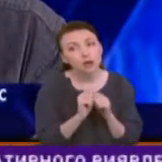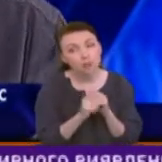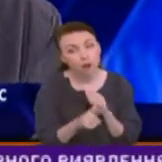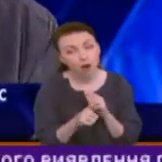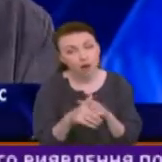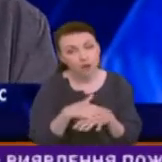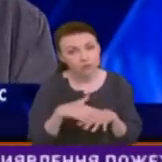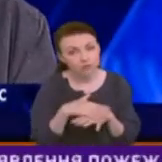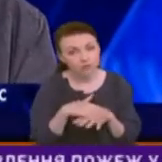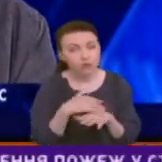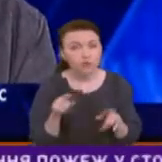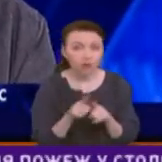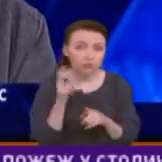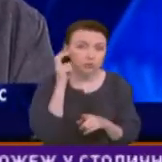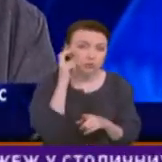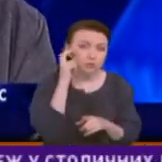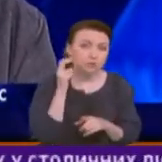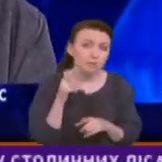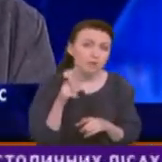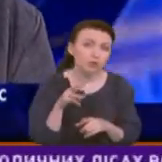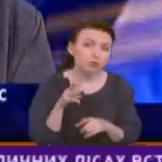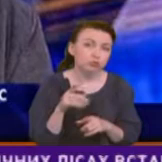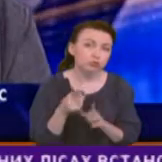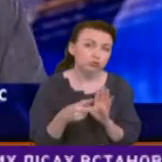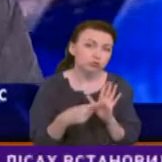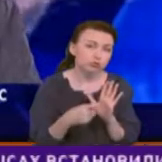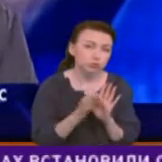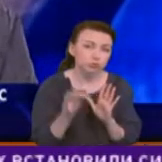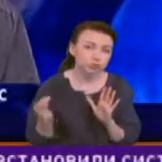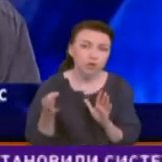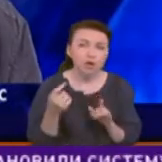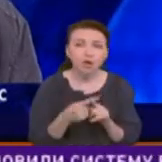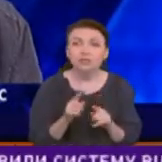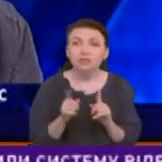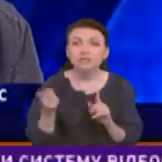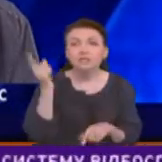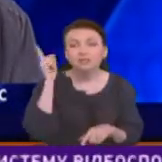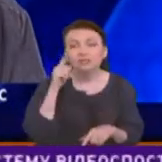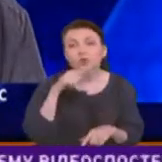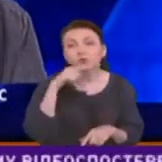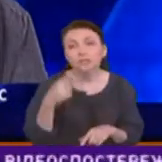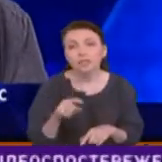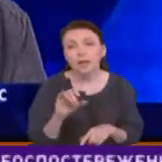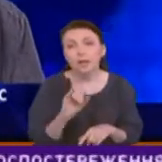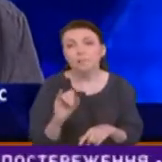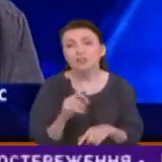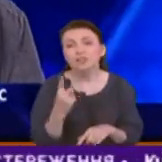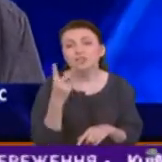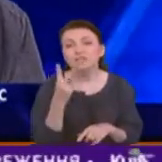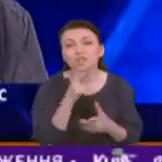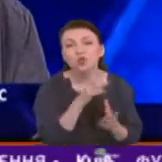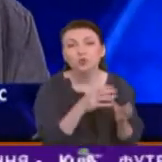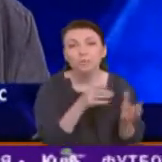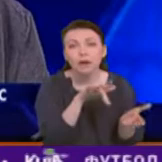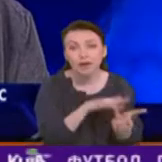громада. І так було в Київській митрополії 1686 року. Тобто навіть в часи Російської імперії, всього дві губернії в Російській